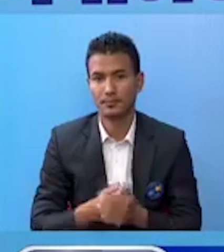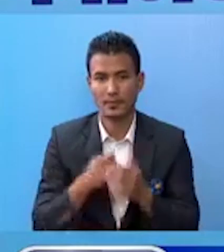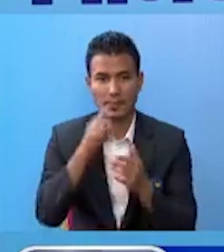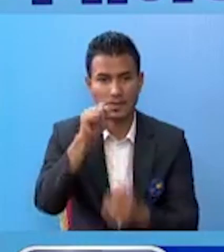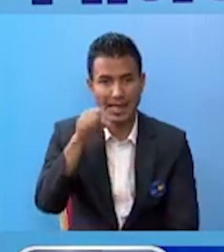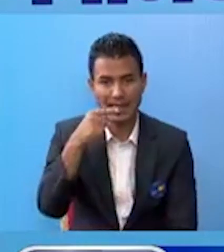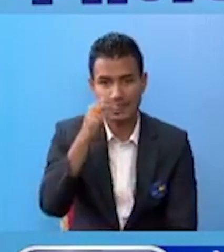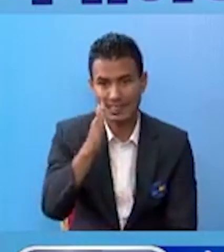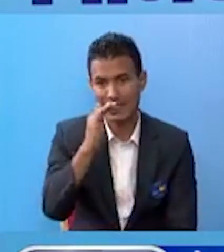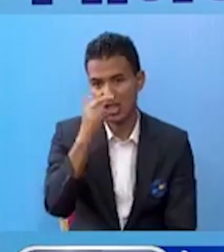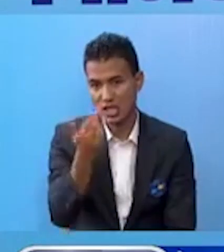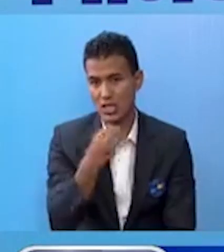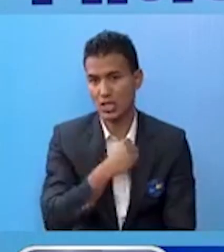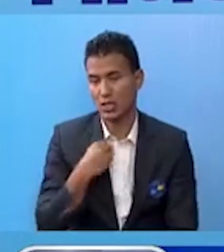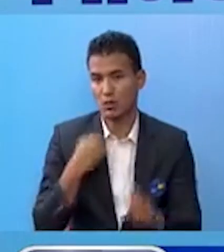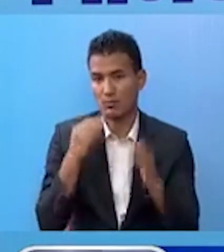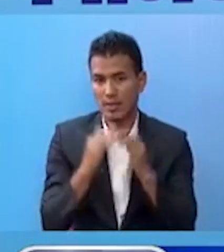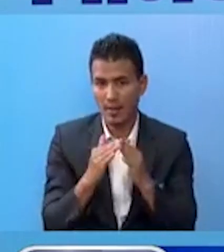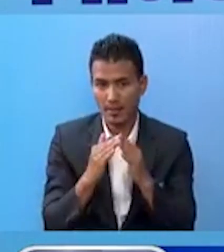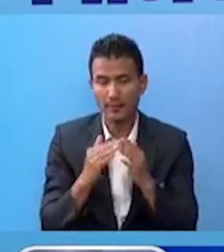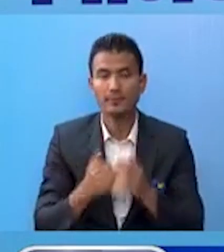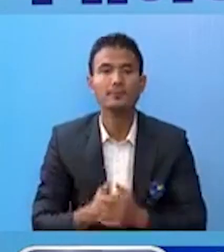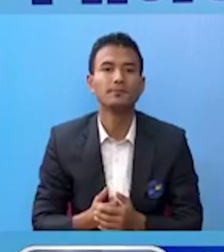कान्ति अस्पतालमा